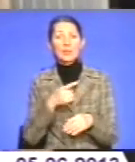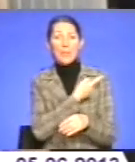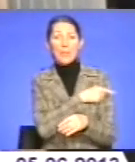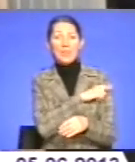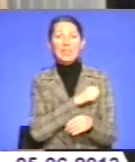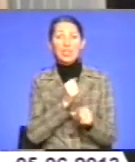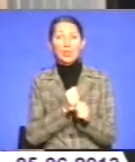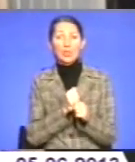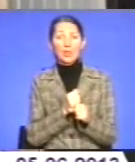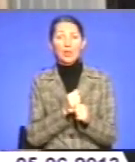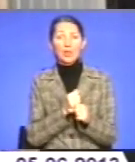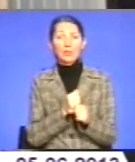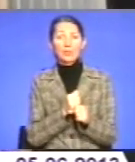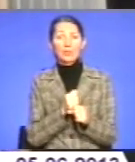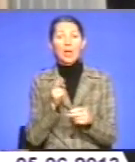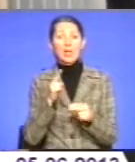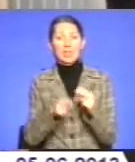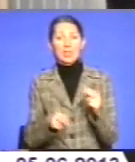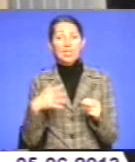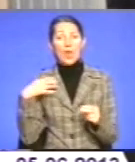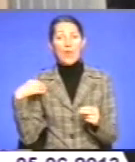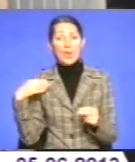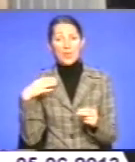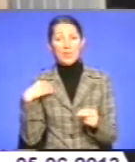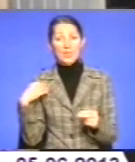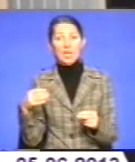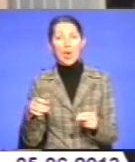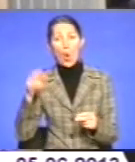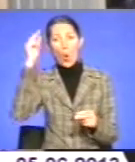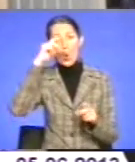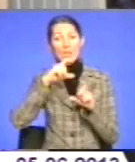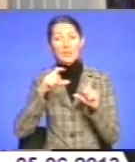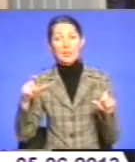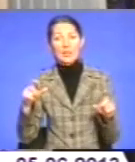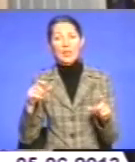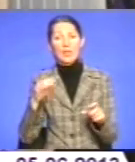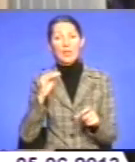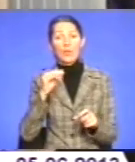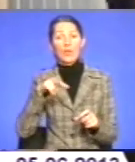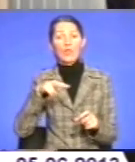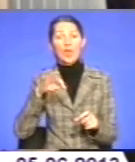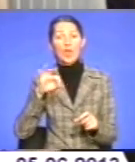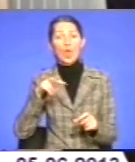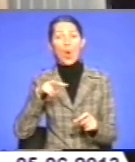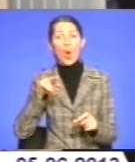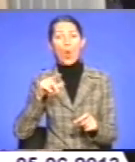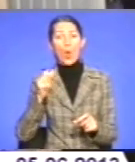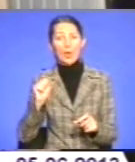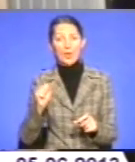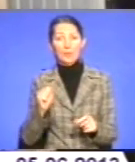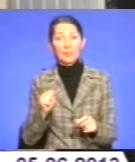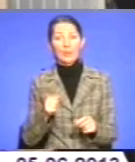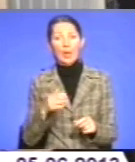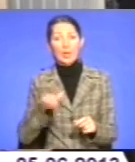працівник, закінчив Львівський університет, філологічний факультет. Після цього